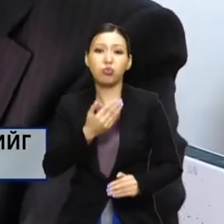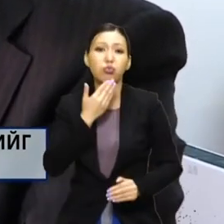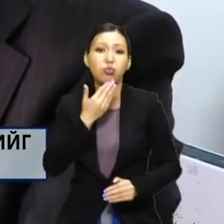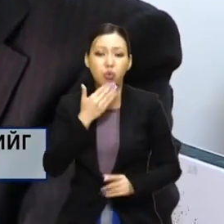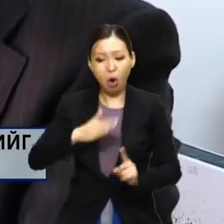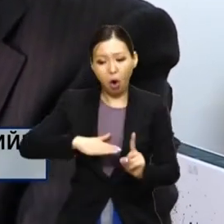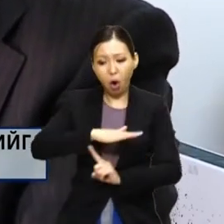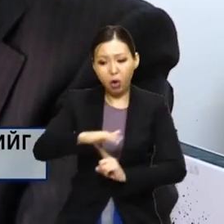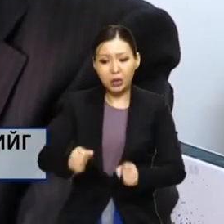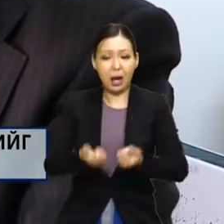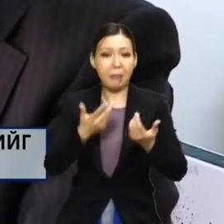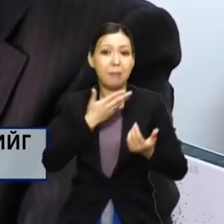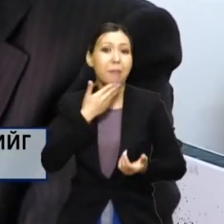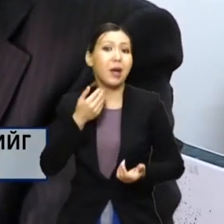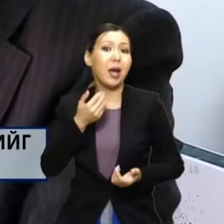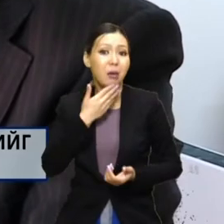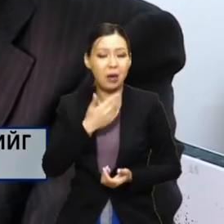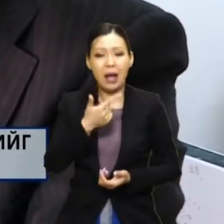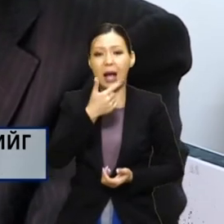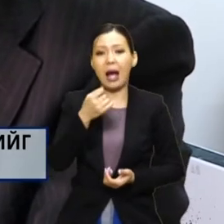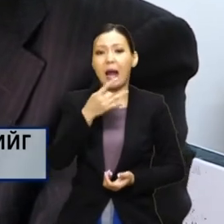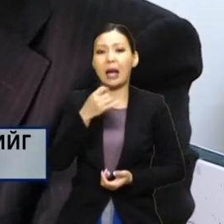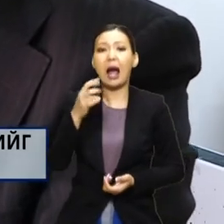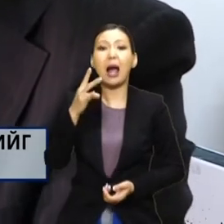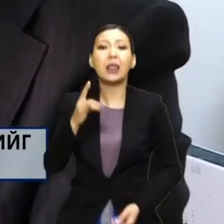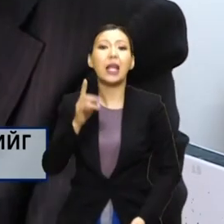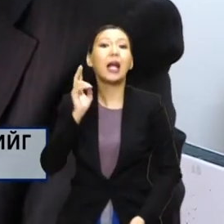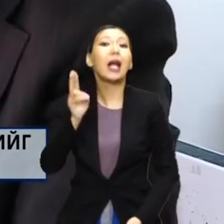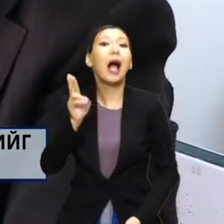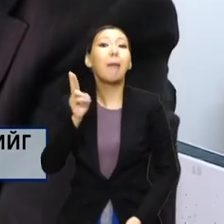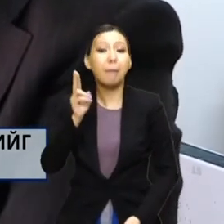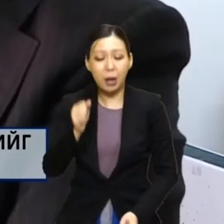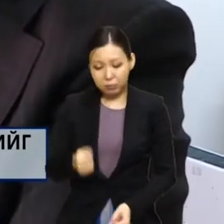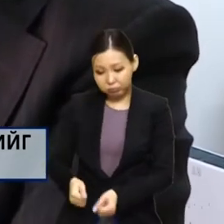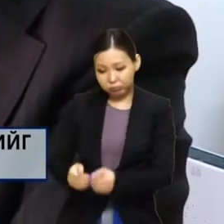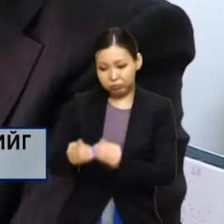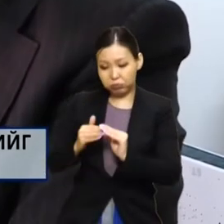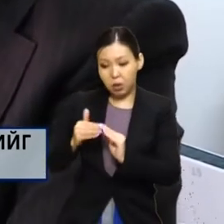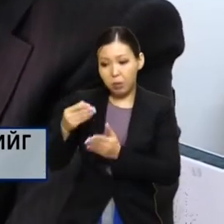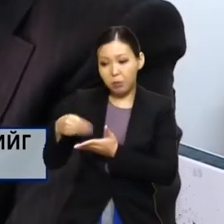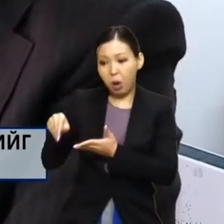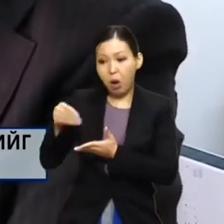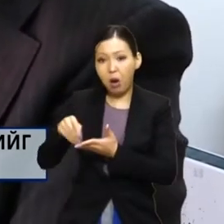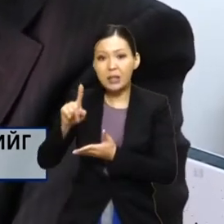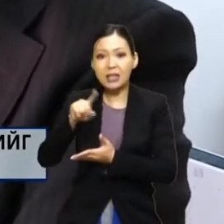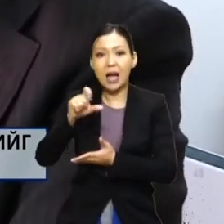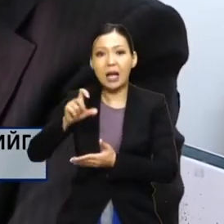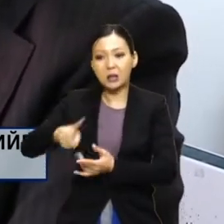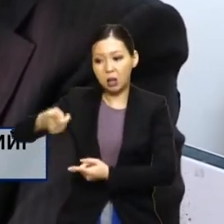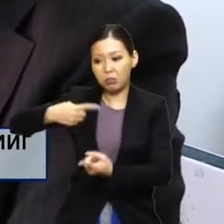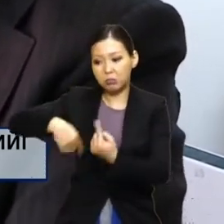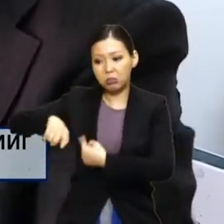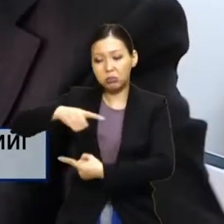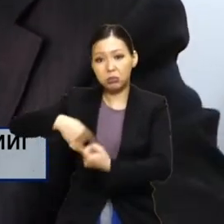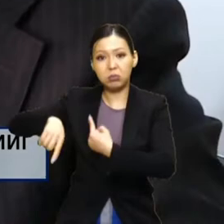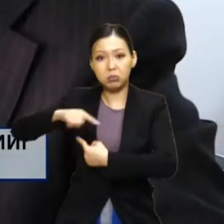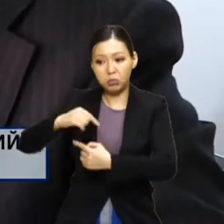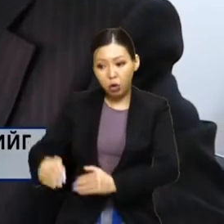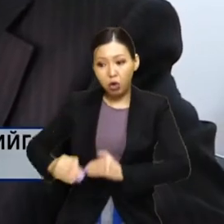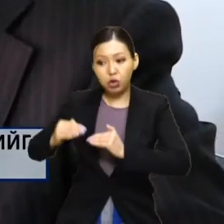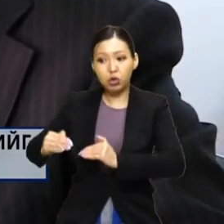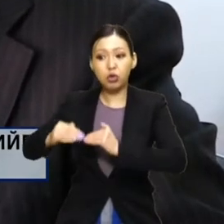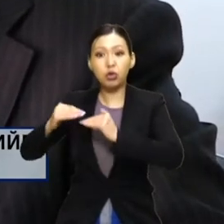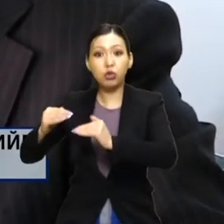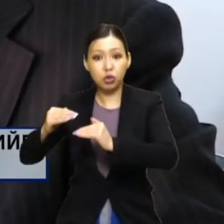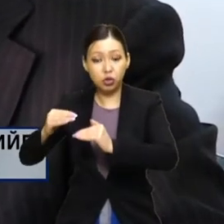байхгүй. Гарааны нөхцөл бо гарааны компаниуд тодорхой хугацаанд боожоод зах зээл рүү гараад хөл дээрээ тогтоод ингээд цаашаа явах тийм одоо